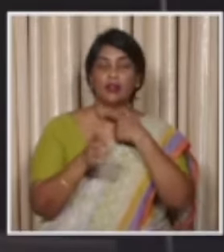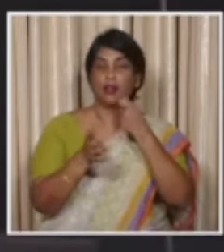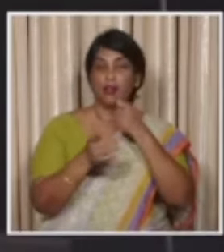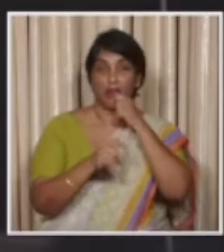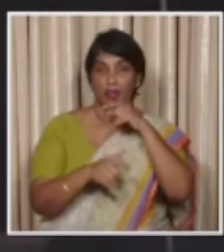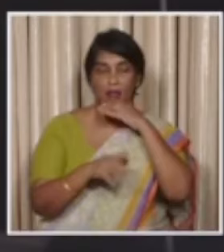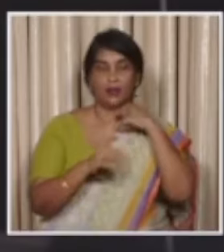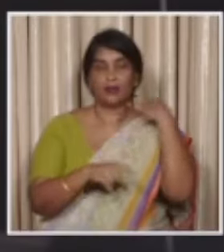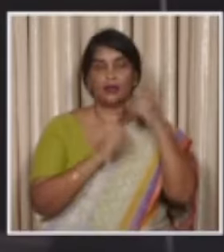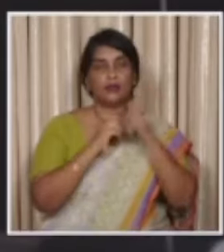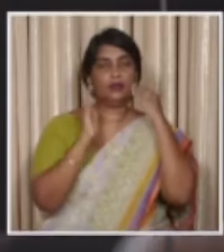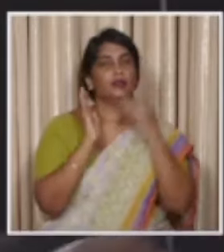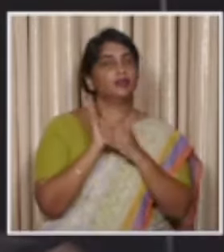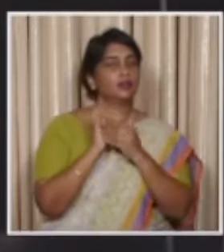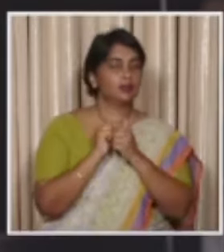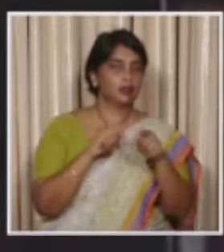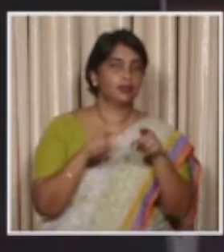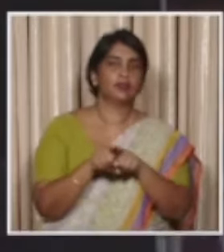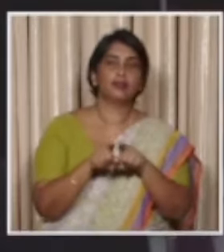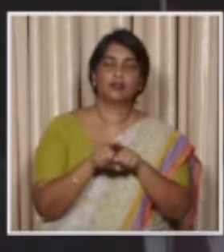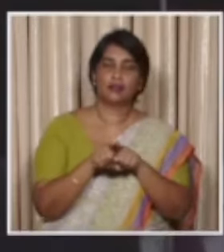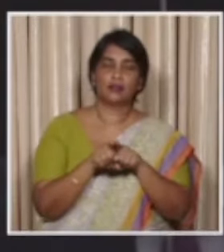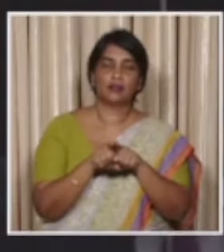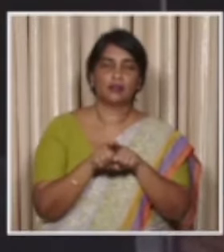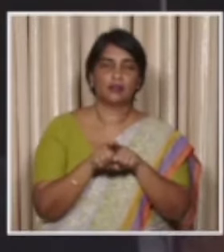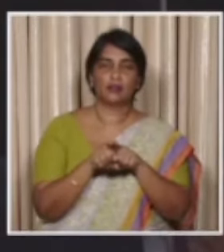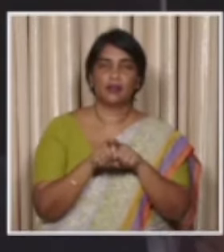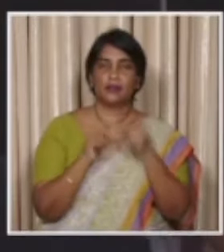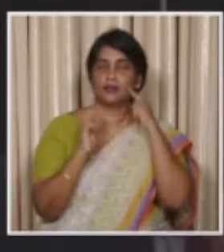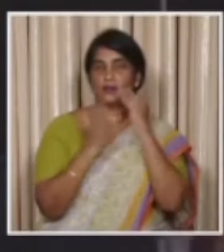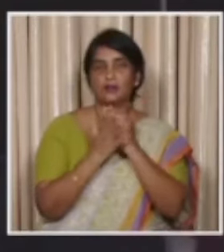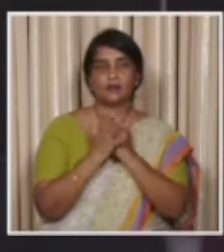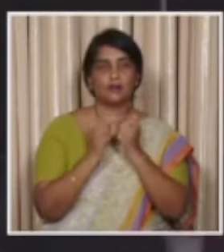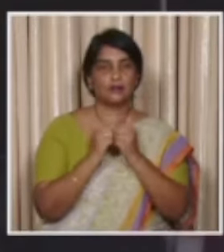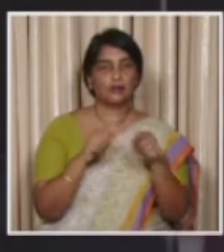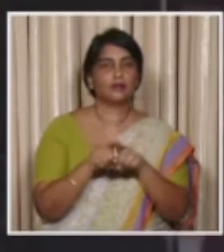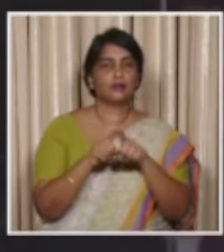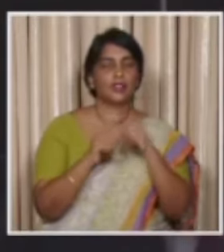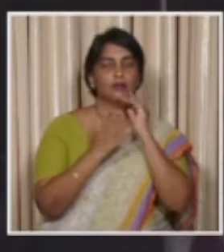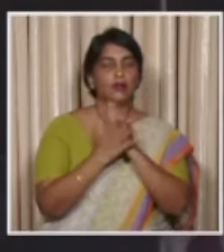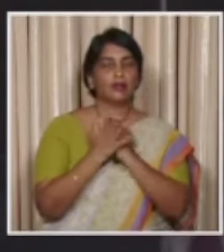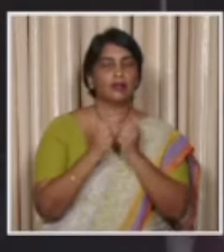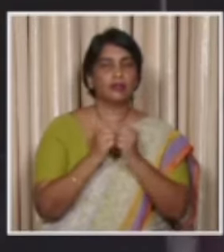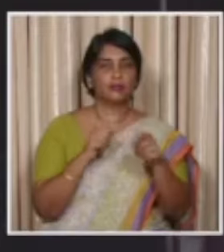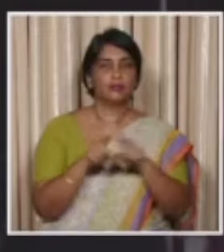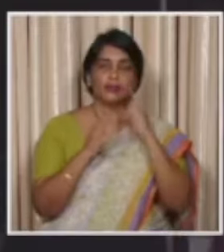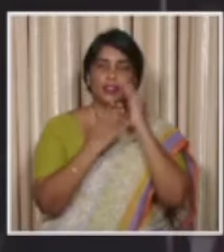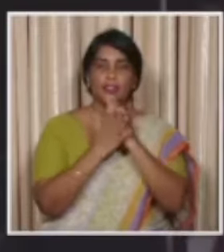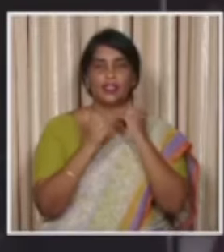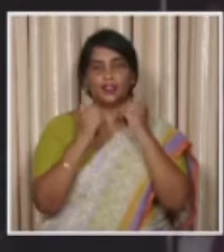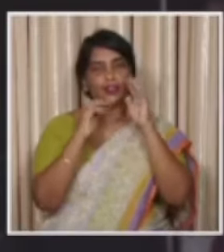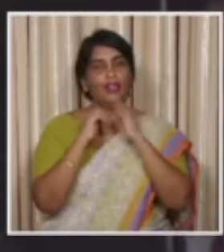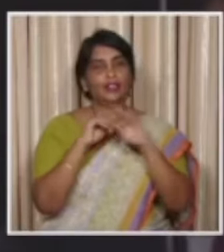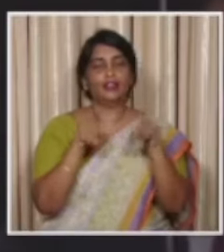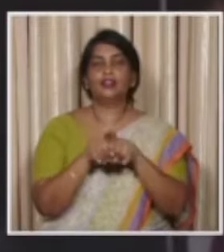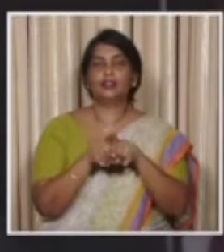හදලා ගංවතුර පාලන ව්‍යාපෘතිය ක්‍රියාත්මක කිරීම නිසා තමයි මේ මට්ටම නඩුනේ. නමුත් කනගාටෙන් වුණත් කියන්න